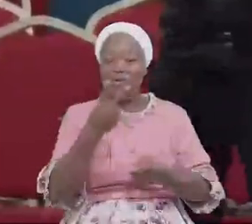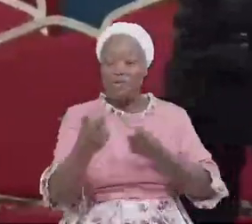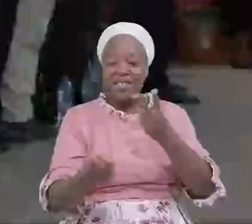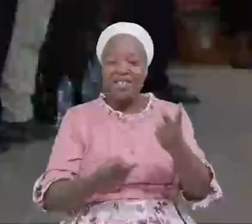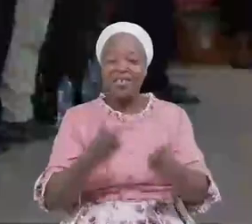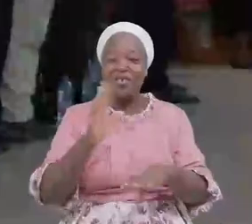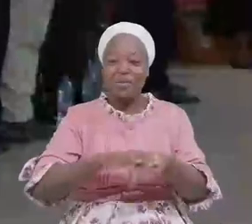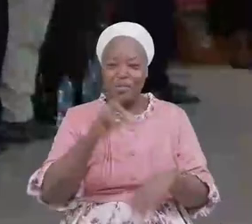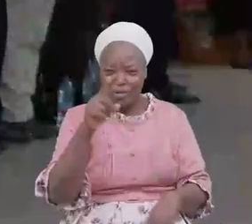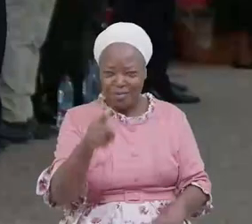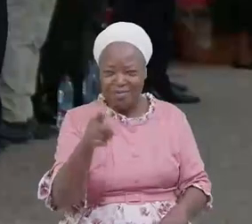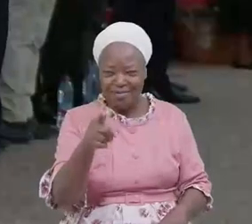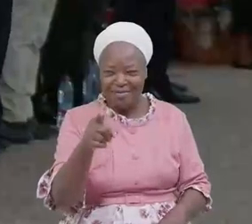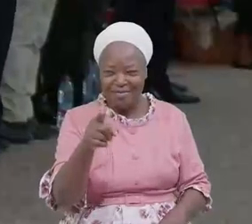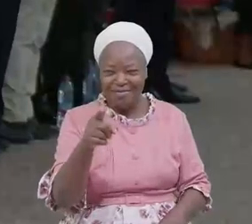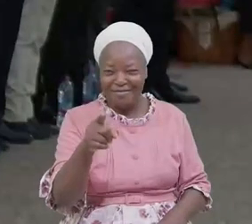visitation sur toi.